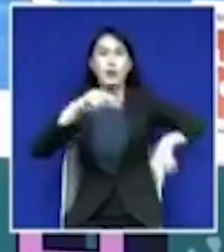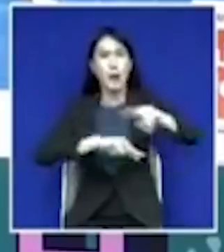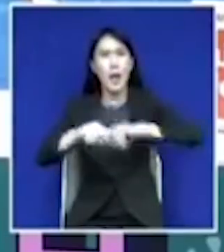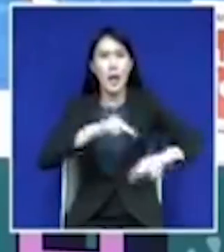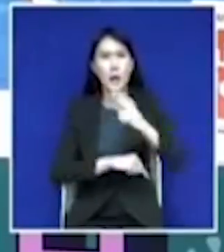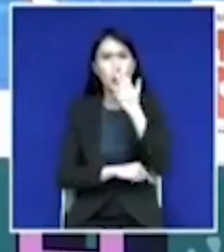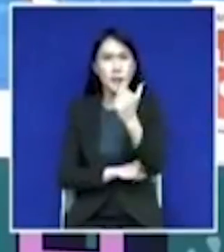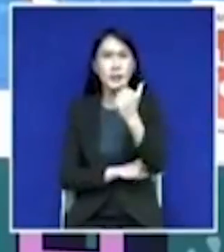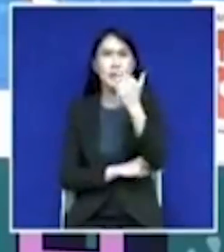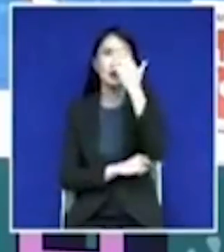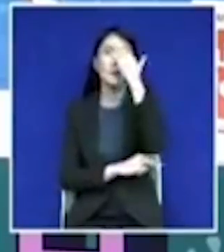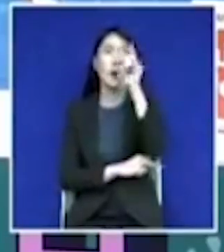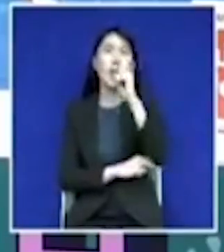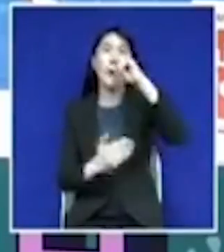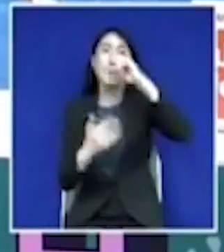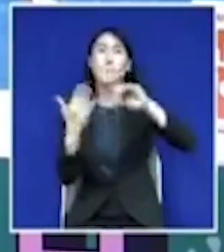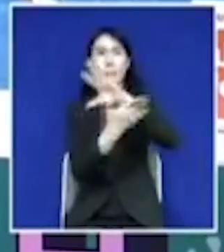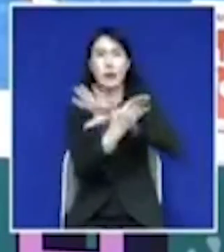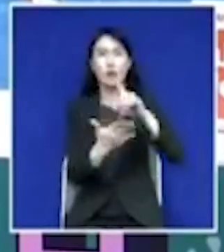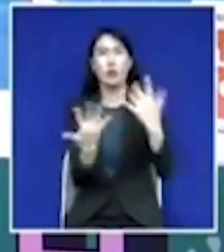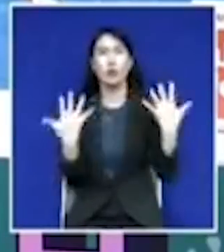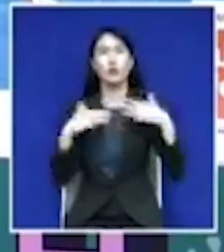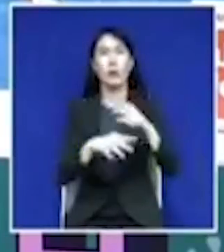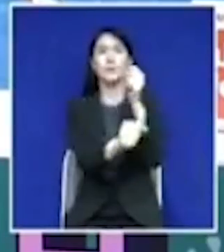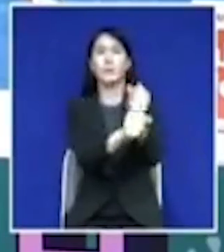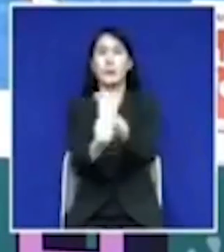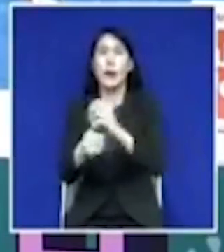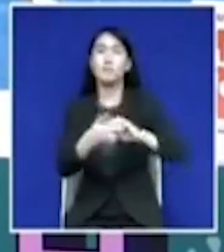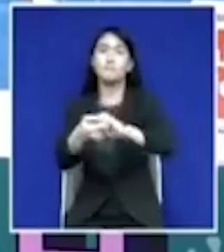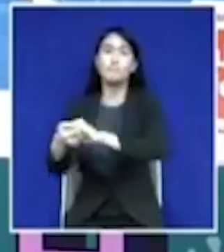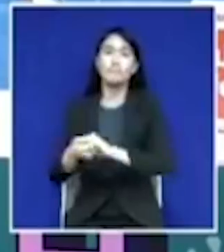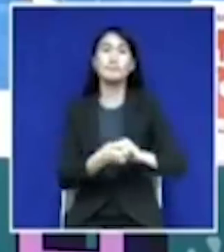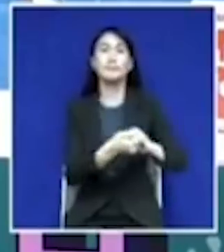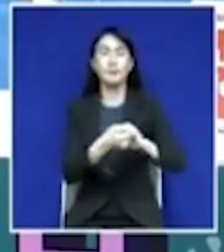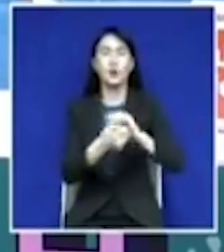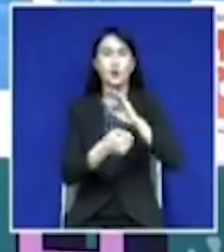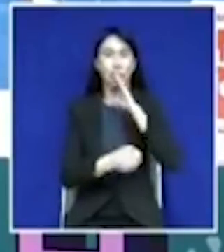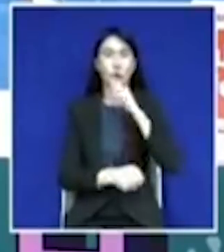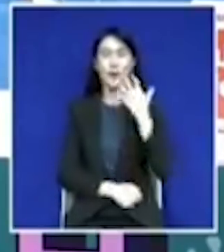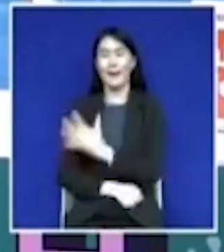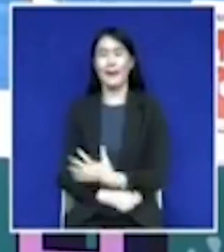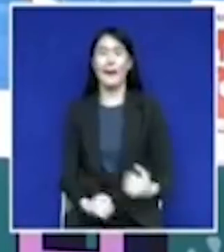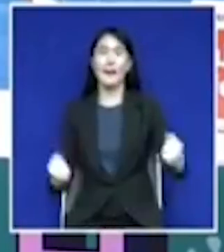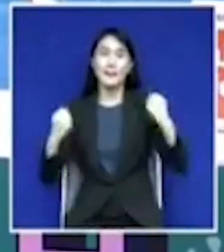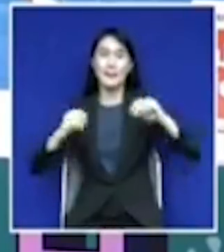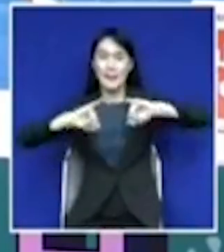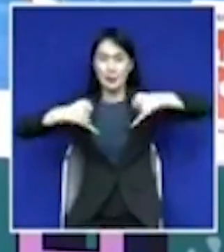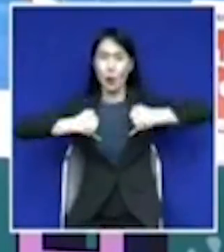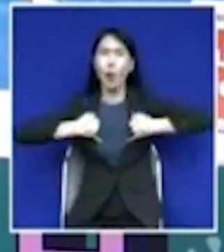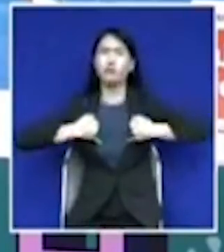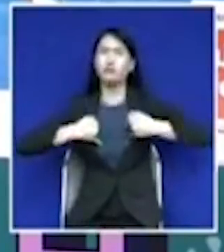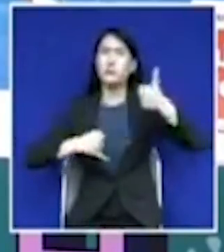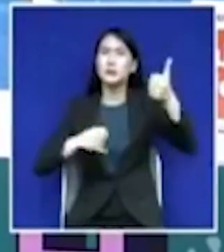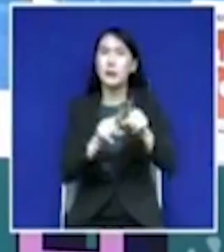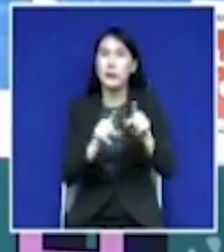ใช้เขาเรียกอะไรฮะการทำงานทางต่างๆพึ่งพาอาศัยกันเพราะถ้าเขาสุขภาพดีท่านเองก็สุขภาพดีด้วยแสด